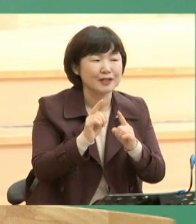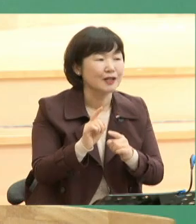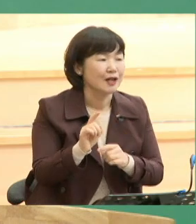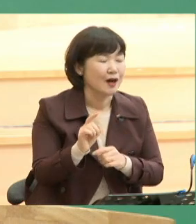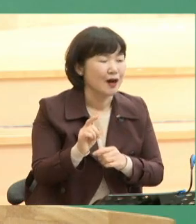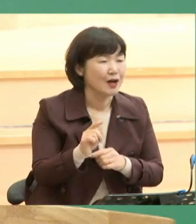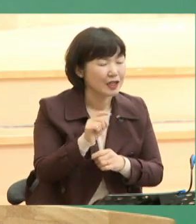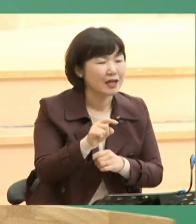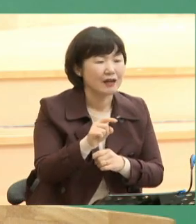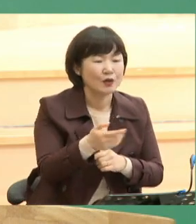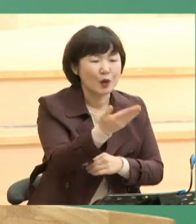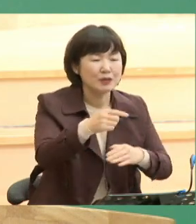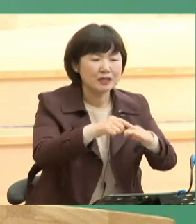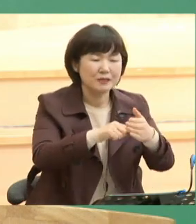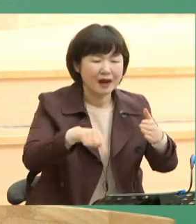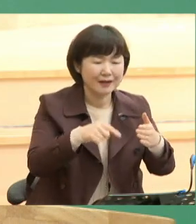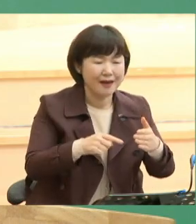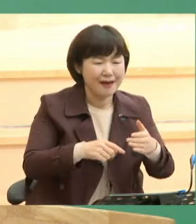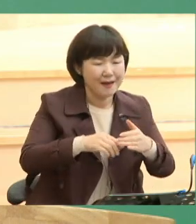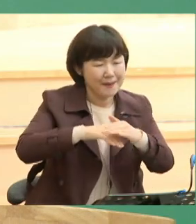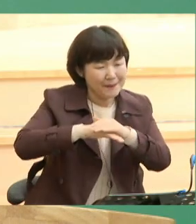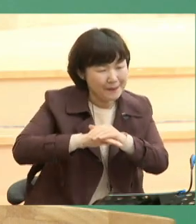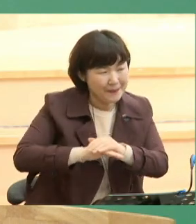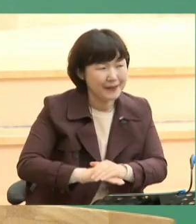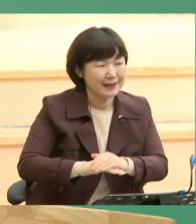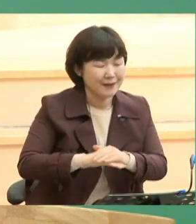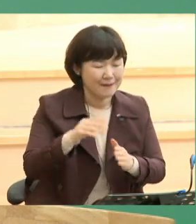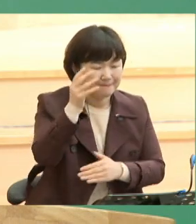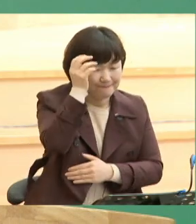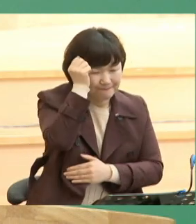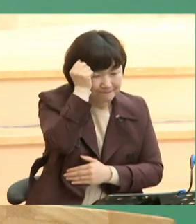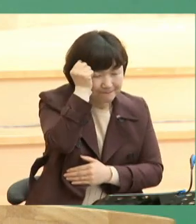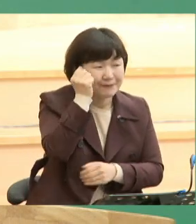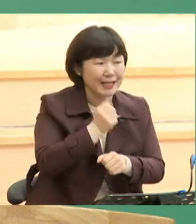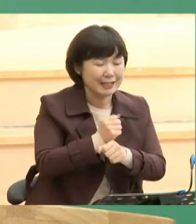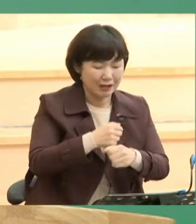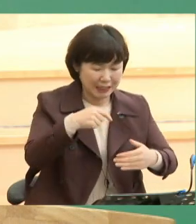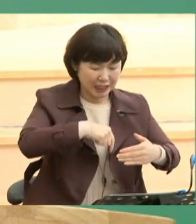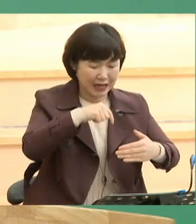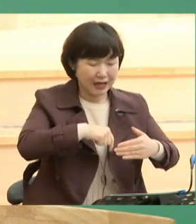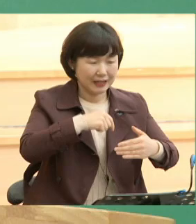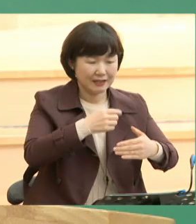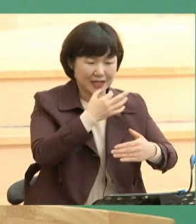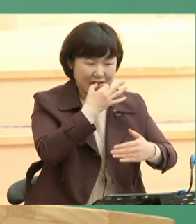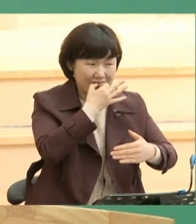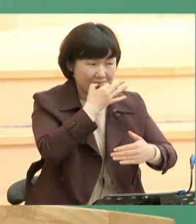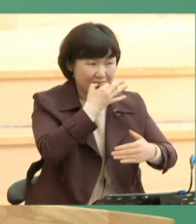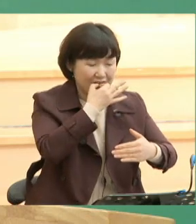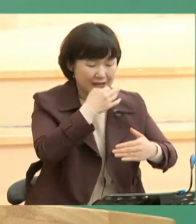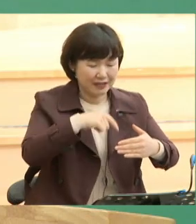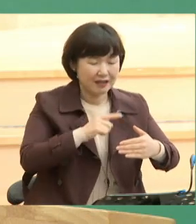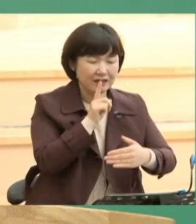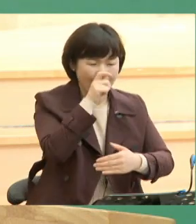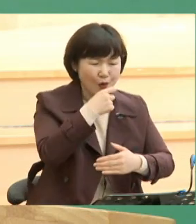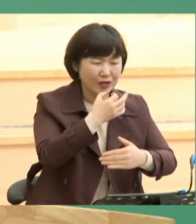심령 가운데 막 아로새겨진 은 그래서 여러분 속에 니 정력 이 더러운 욕심